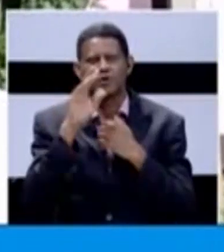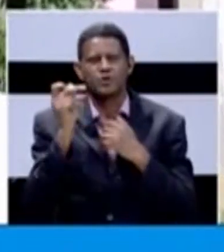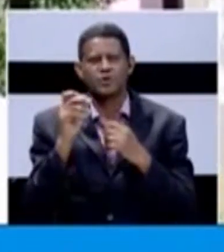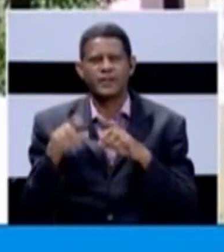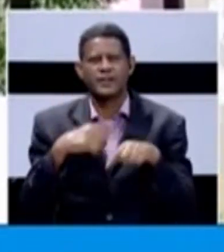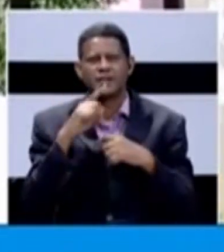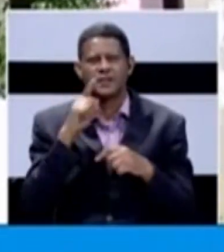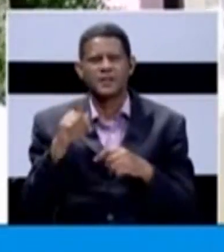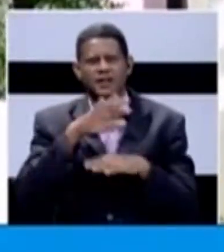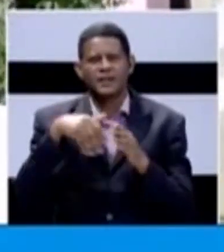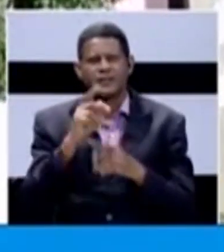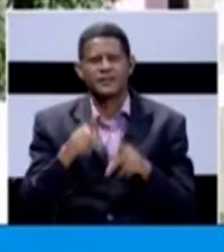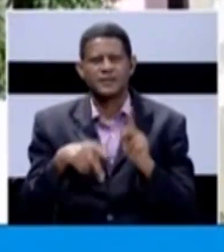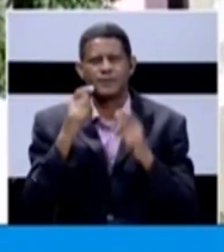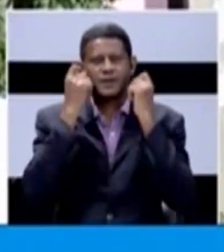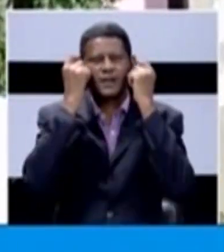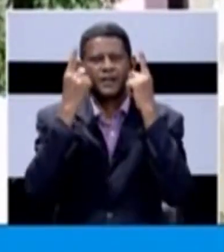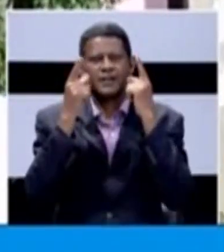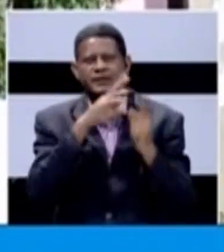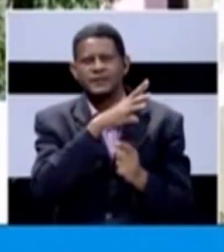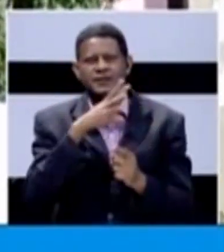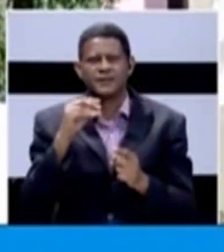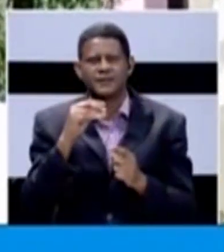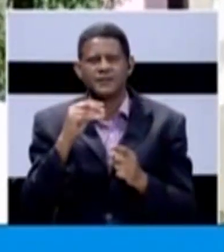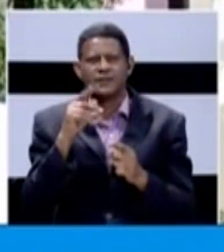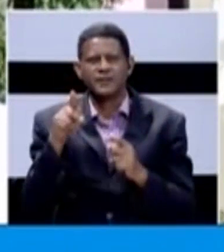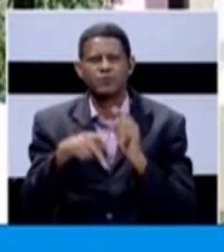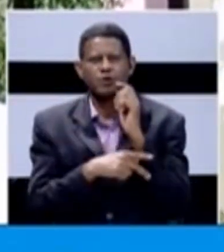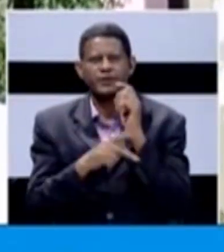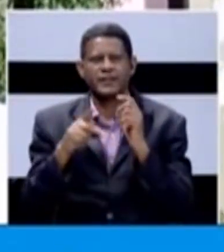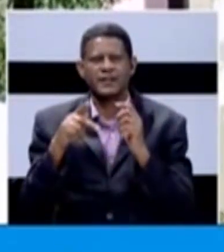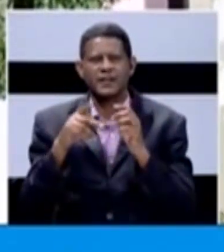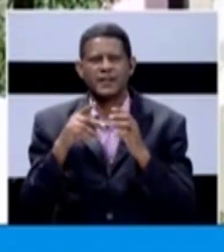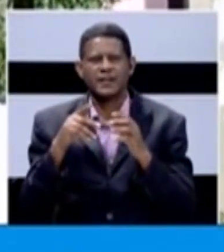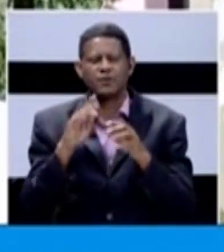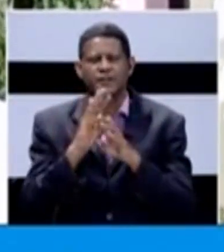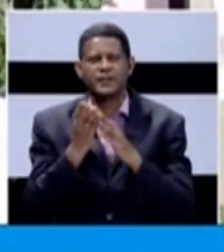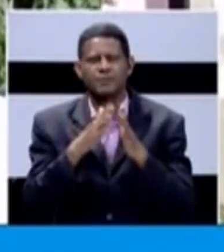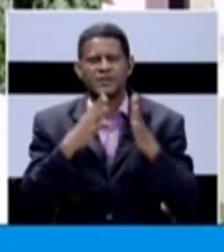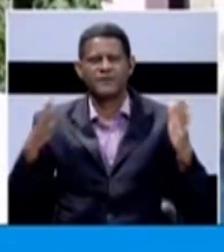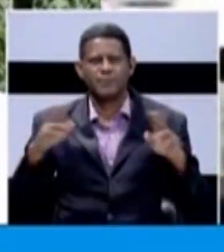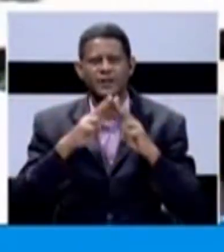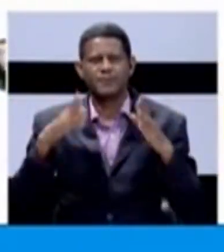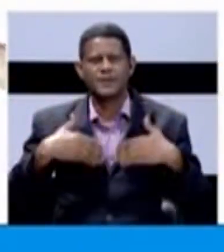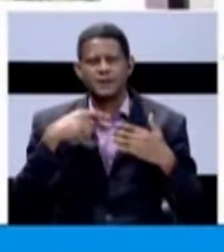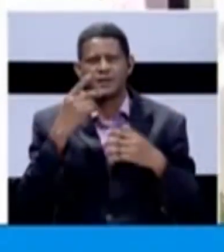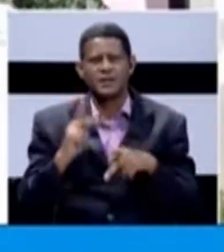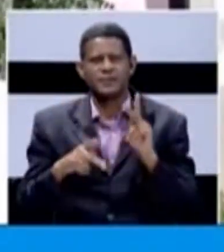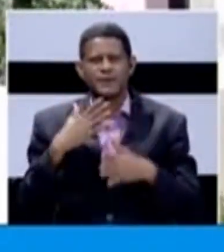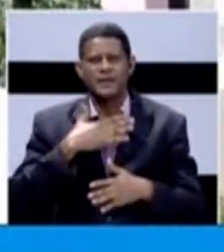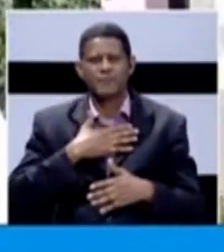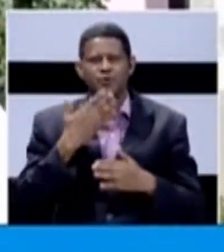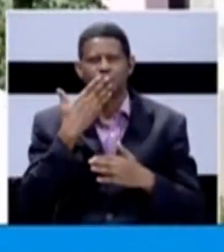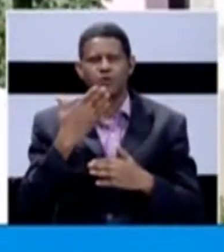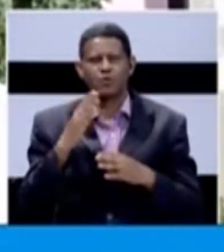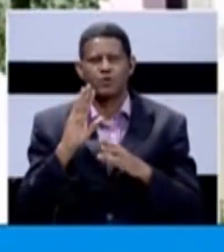ናይቲ ሕብረተሰብ ነበረ ንቕሓት እና ናይቲ ፖለቲካ ምሕዳር ምስፋሕ ብጣዕሚ ደስ ዝብል እዩ ነይሩ። ሕብረተሰብና